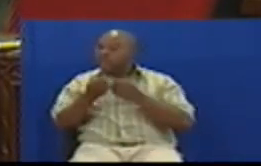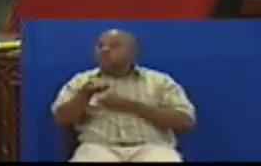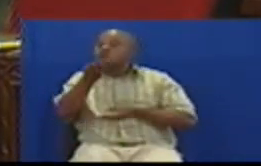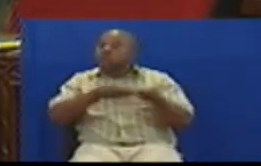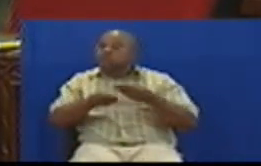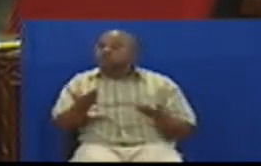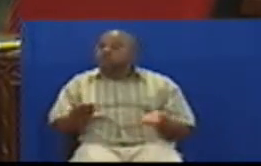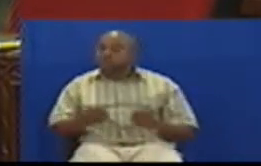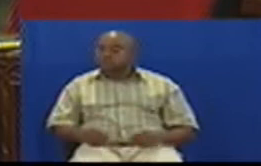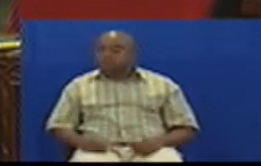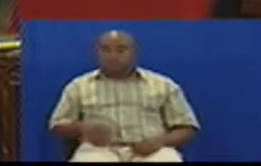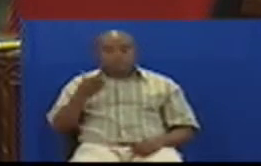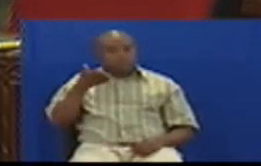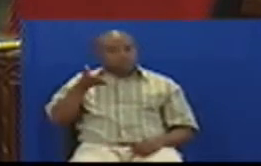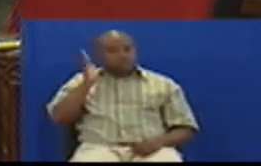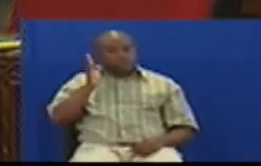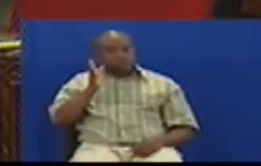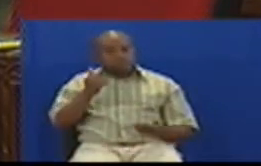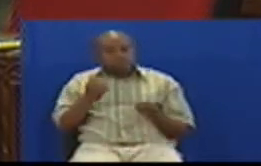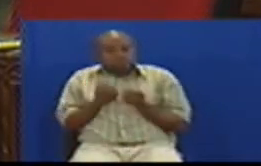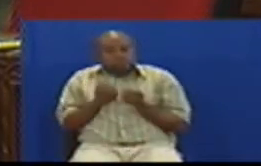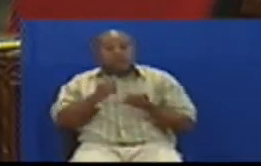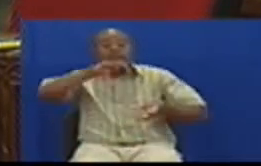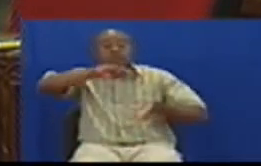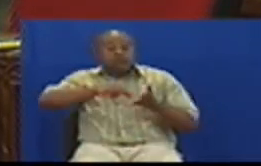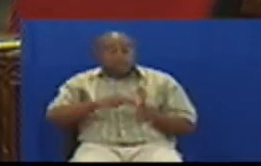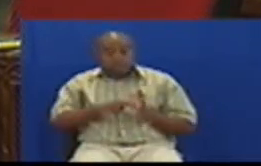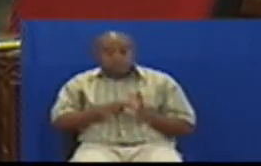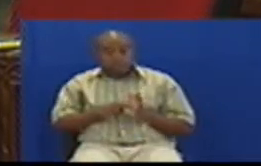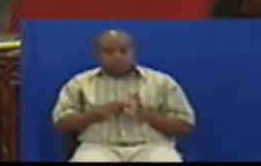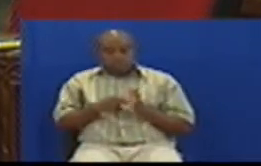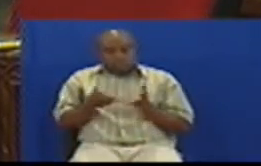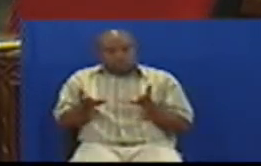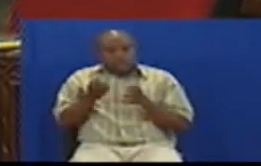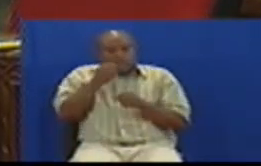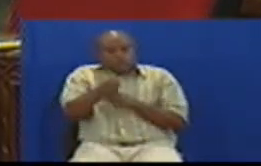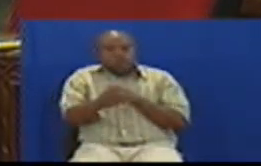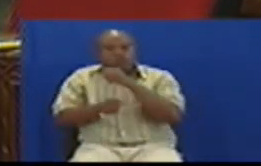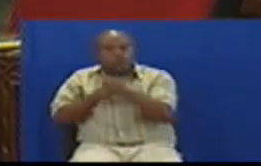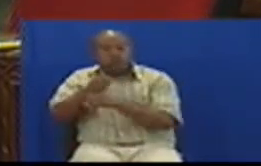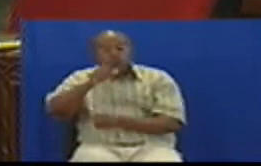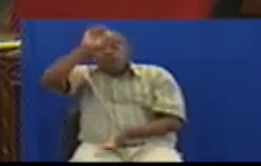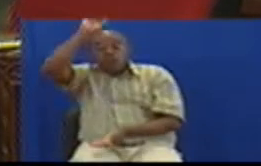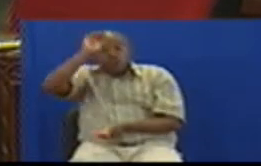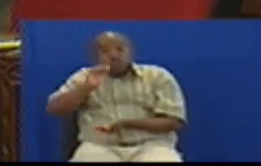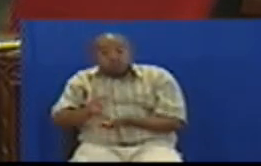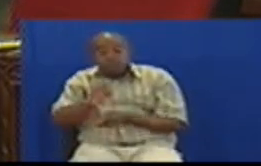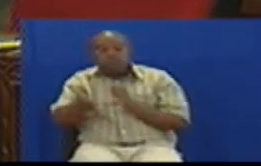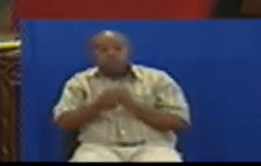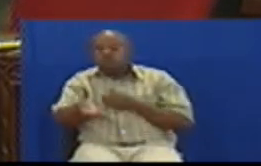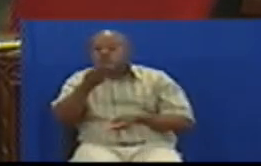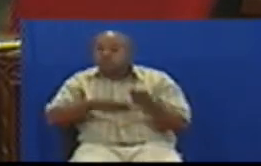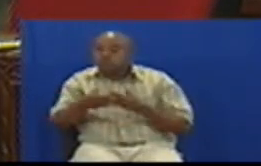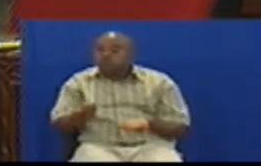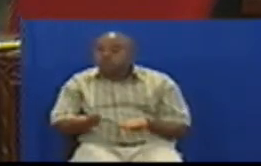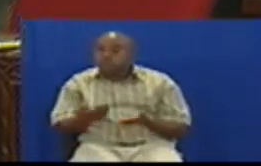serikali itakuwa ina mkakati wa kuona ni namna gani inachukua hatua za kifedha ili kupunguza madhara ya kiuchumi yanayotokana na